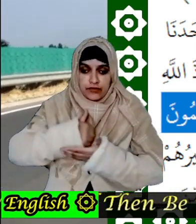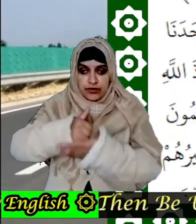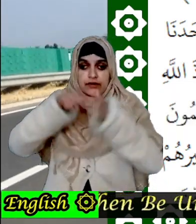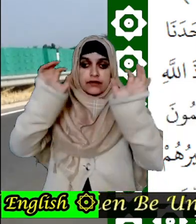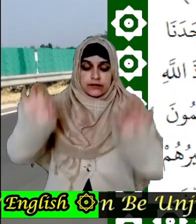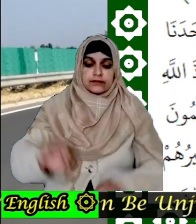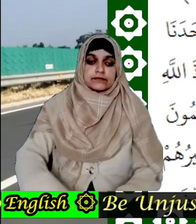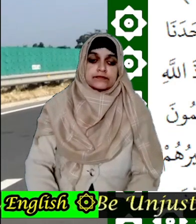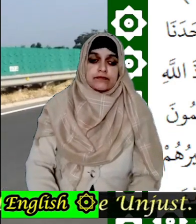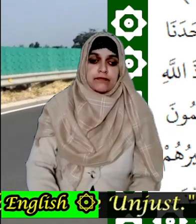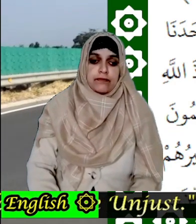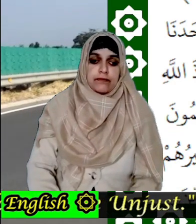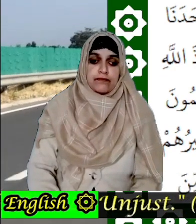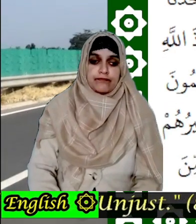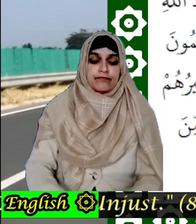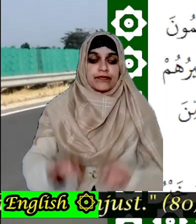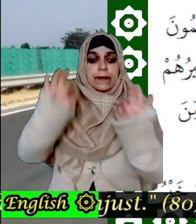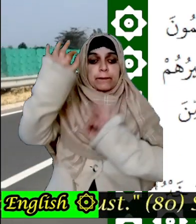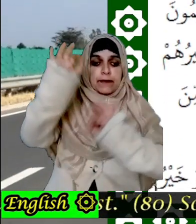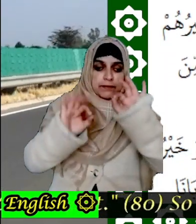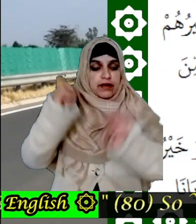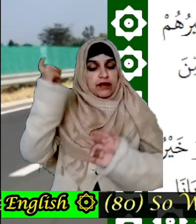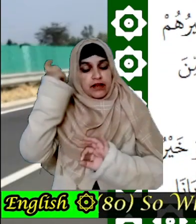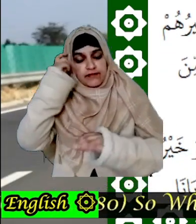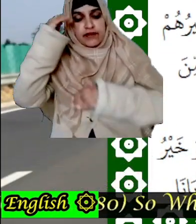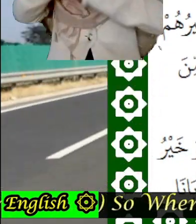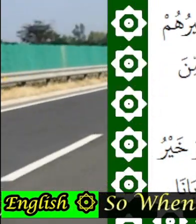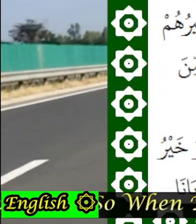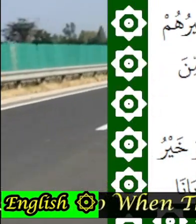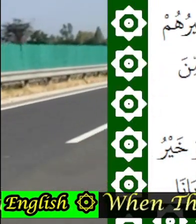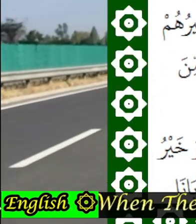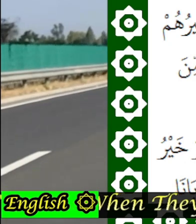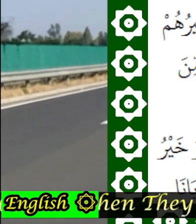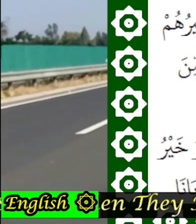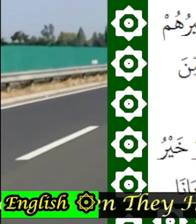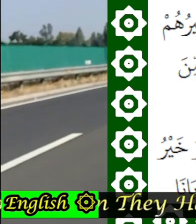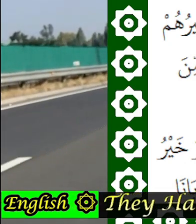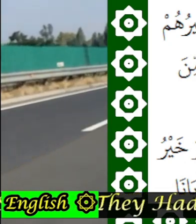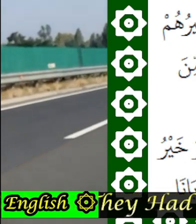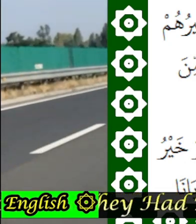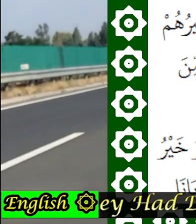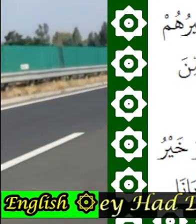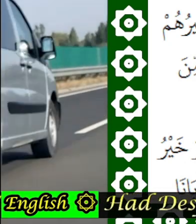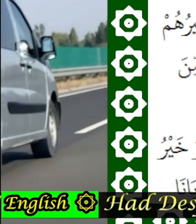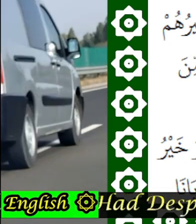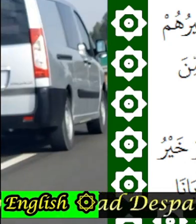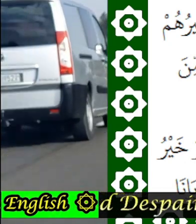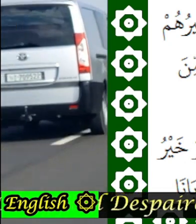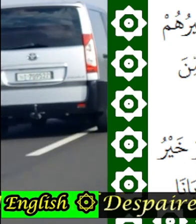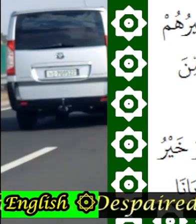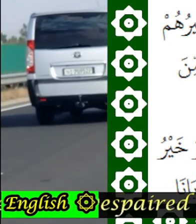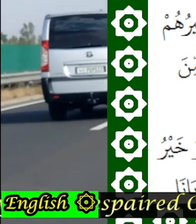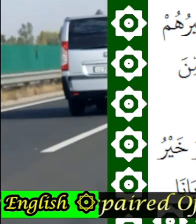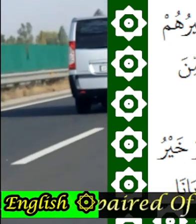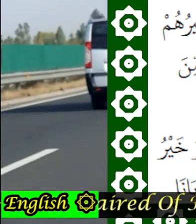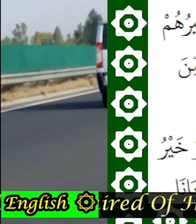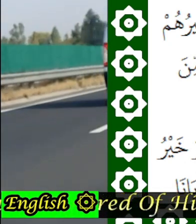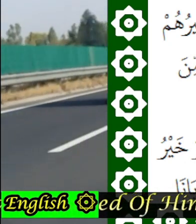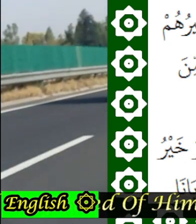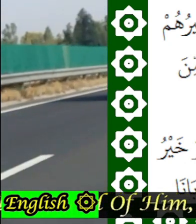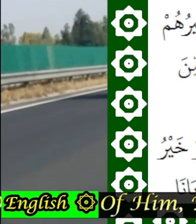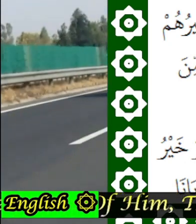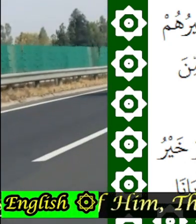فلما استيأسوا منه خلصوا نجيا قال كبيرهم